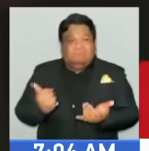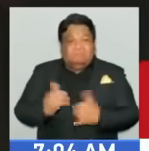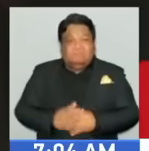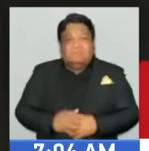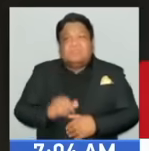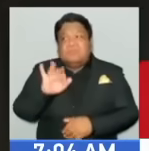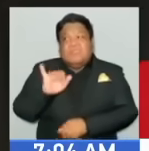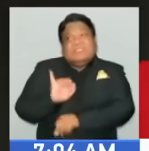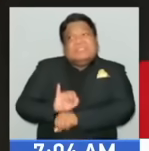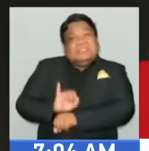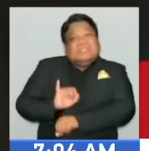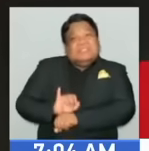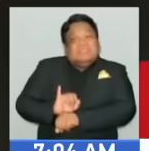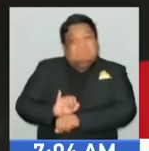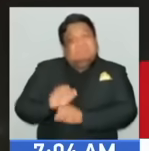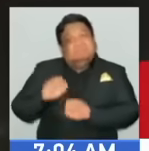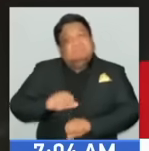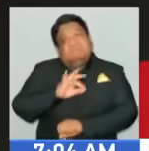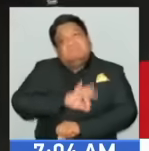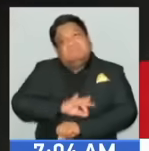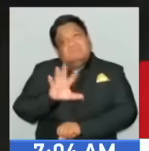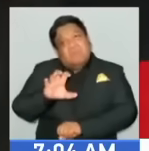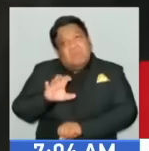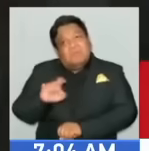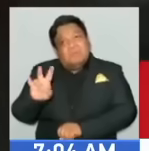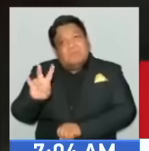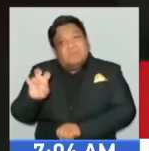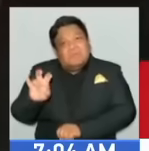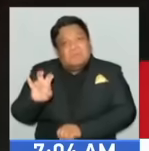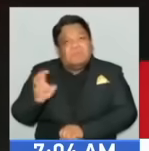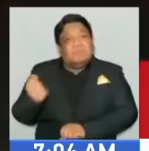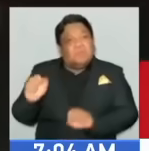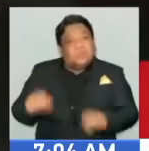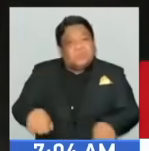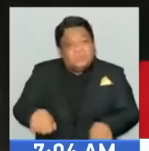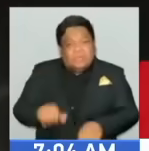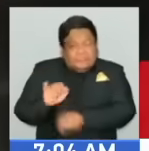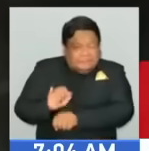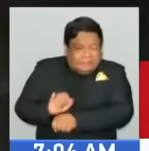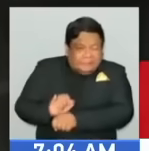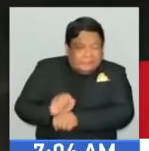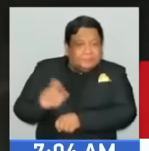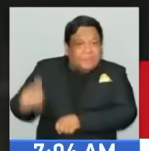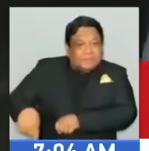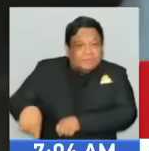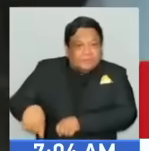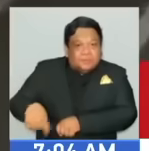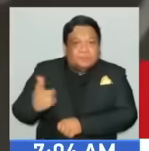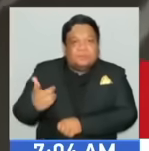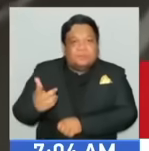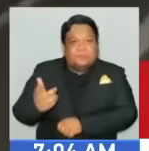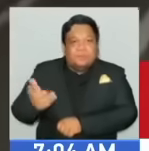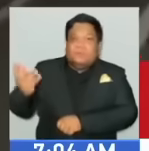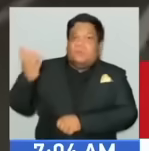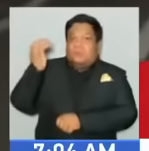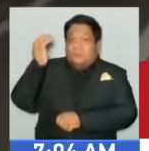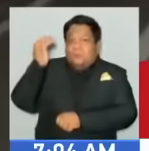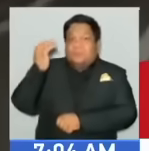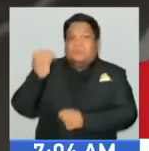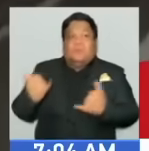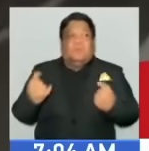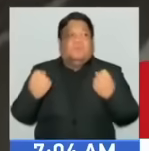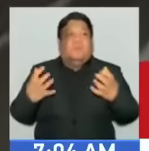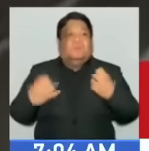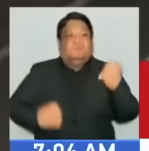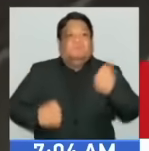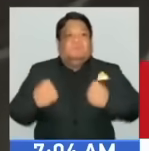500, 700, ganun. Kaya sobrang sipag na yun, ha. Kaya dami na rin kasi ng mga sasakyan ngayon eh. Batay sa impormasyon ng